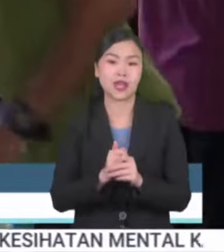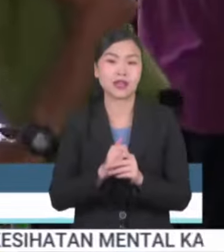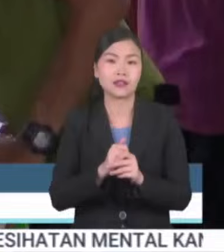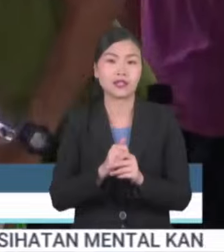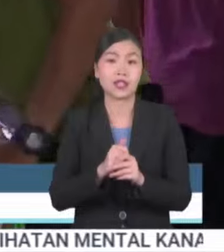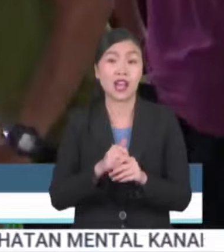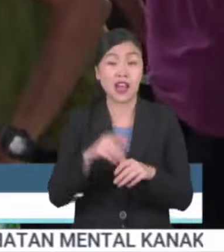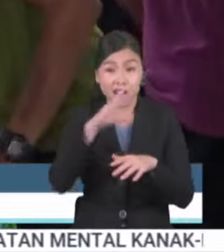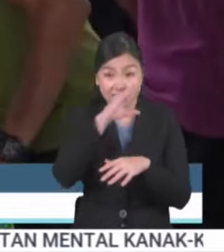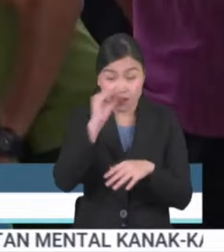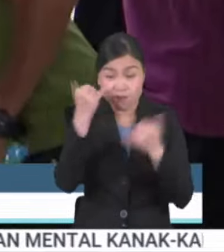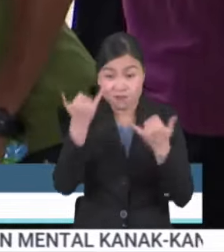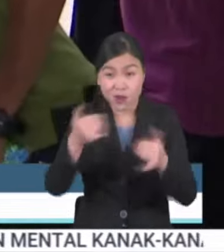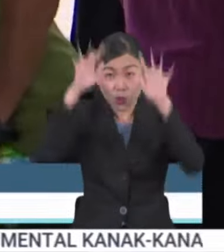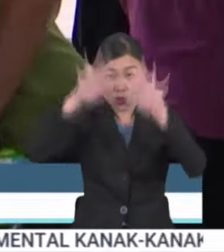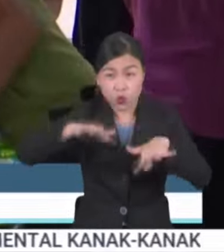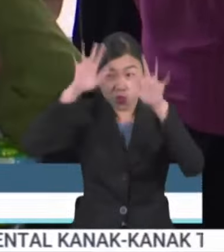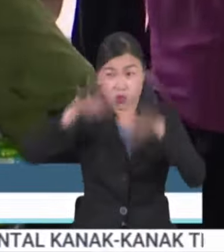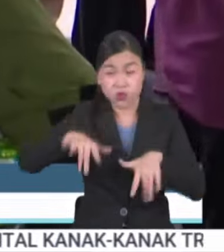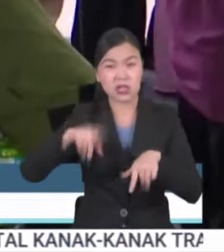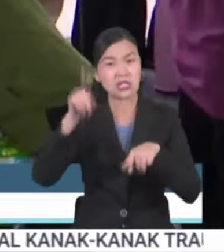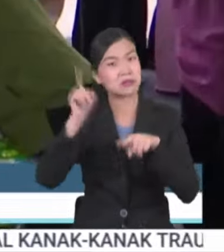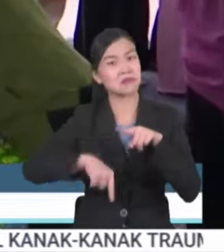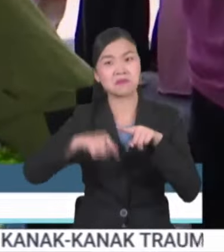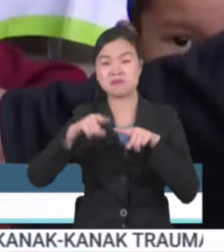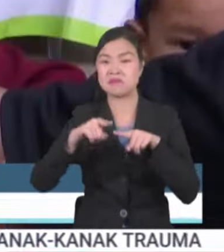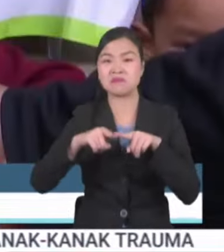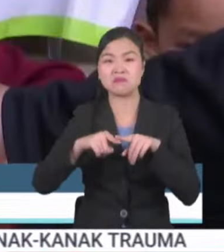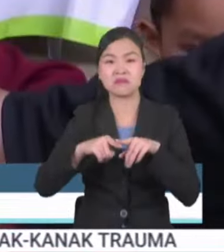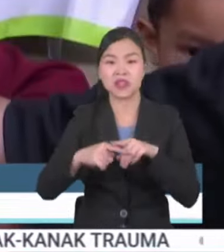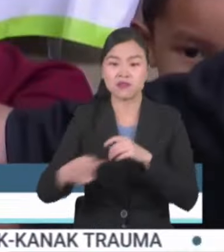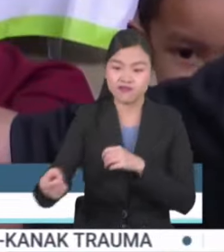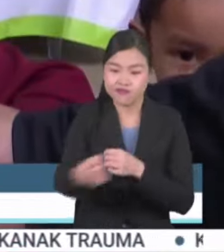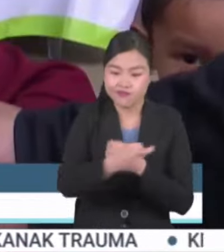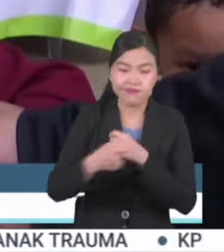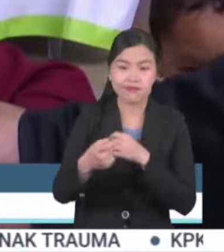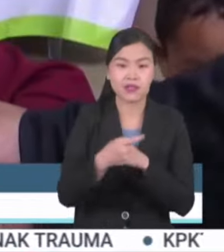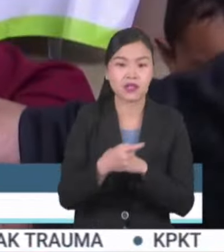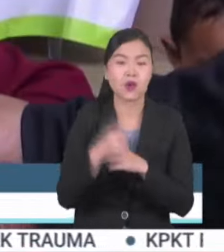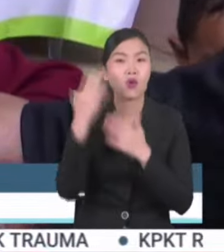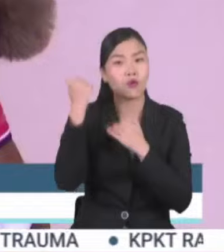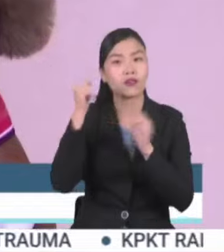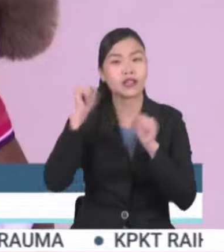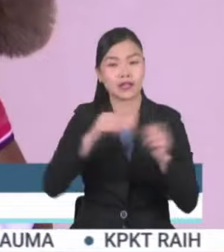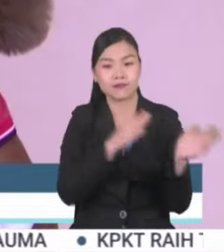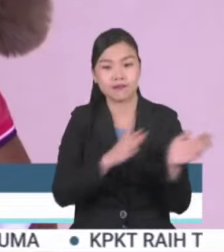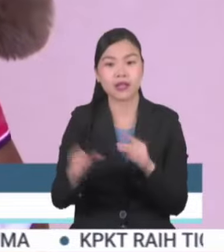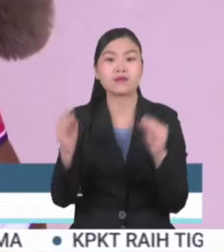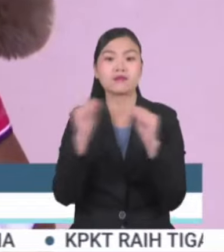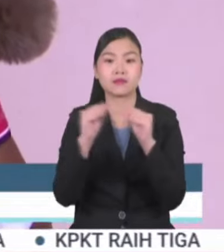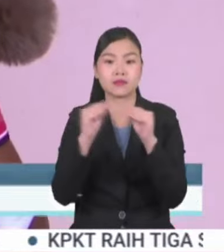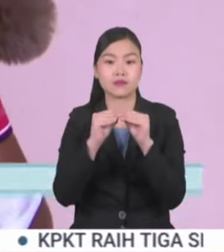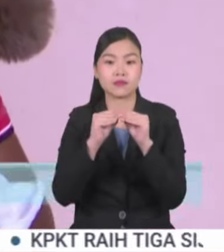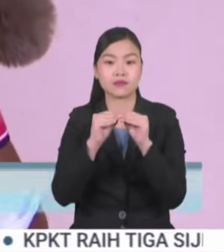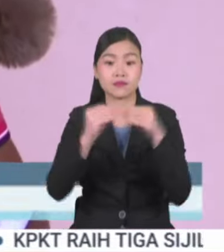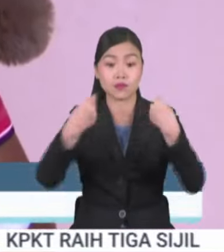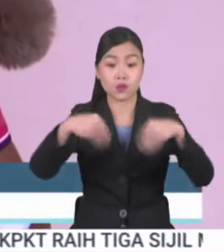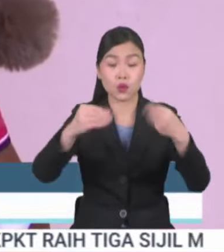Tambahlah musim-musim hujan ni tak leh pergi menoreh apa semua tu, bolehlah anjur lagi. Jualan Kasih Kedah